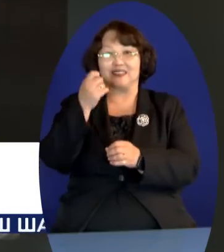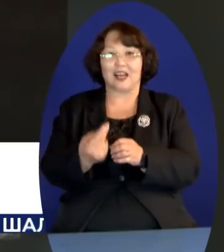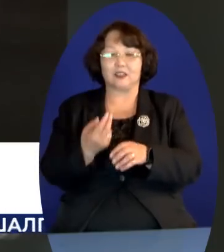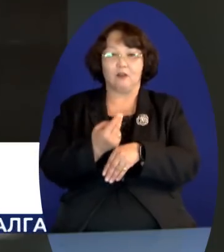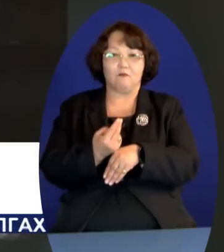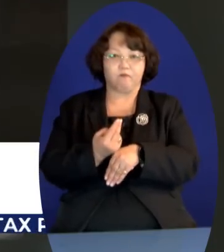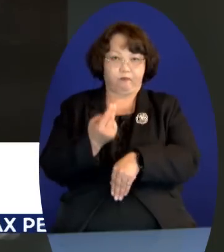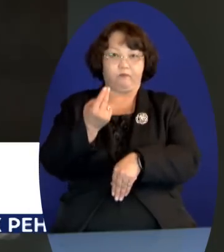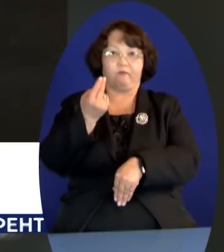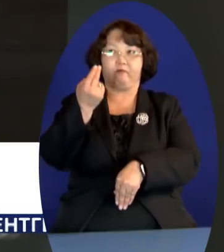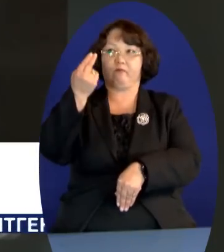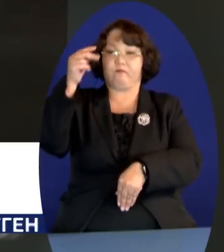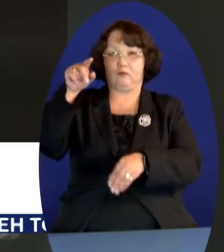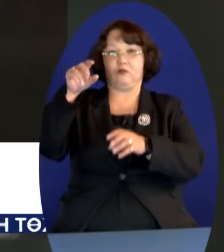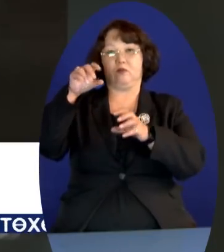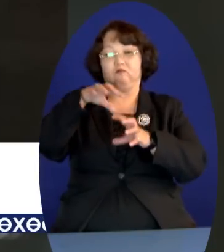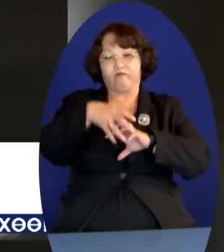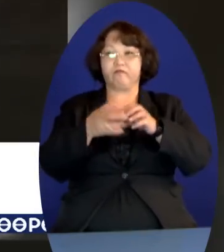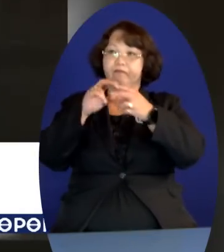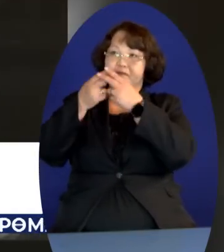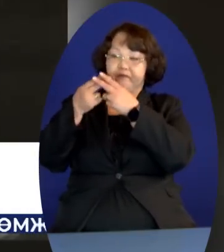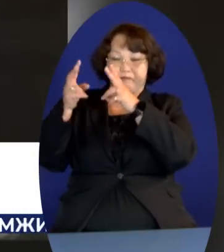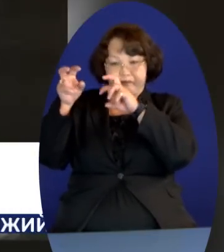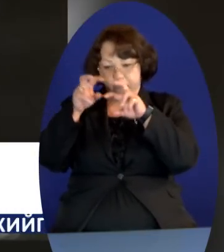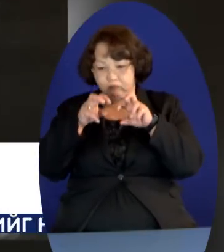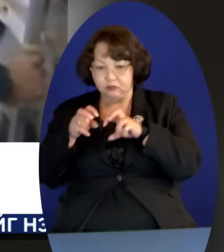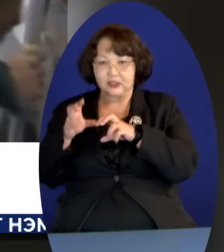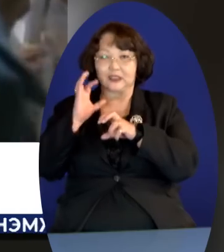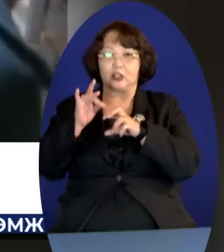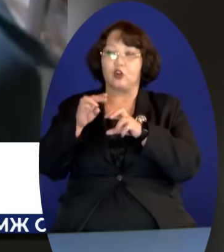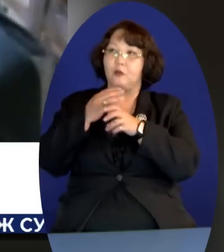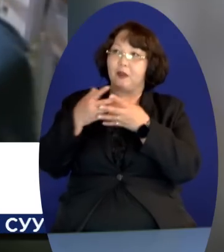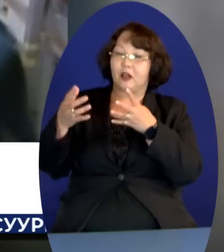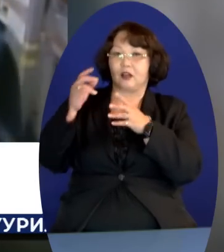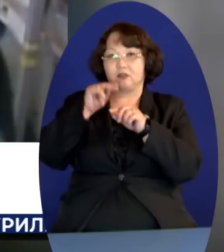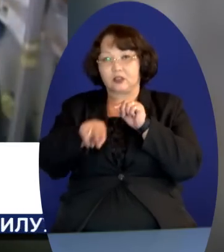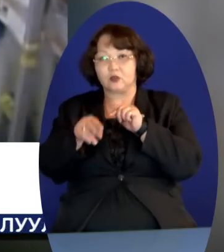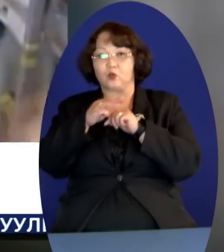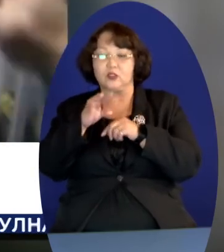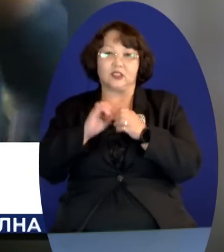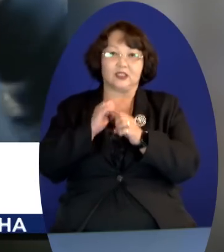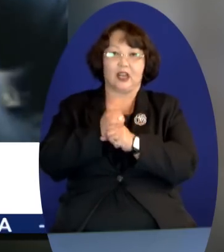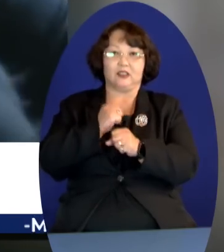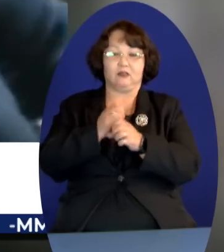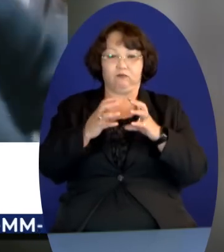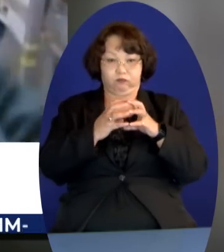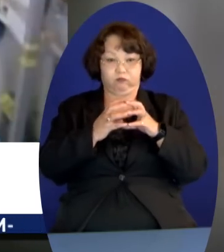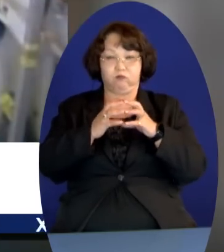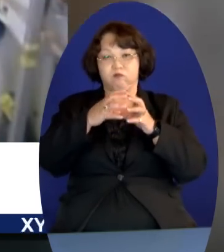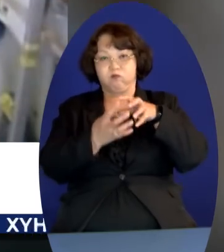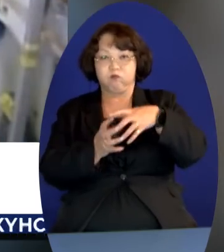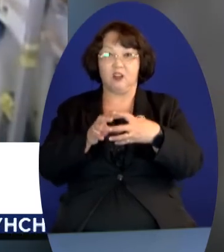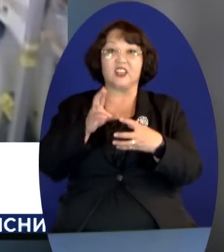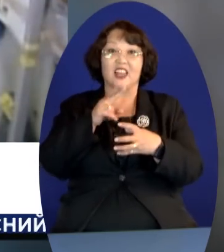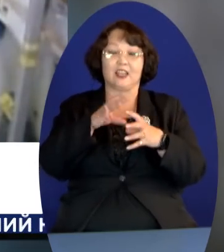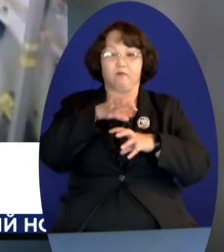орчинд шинжилгээ ухааны судалгаа хийх, ирээдүйд сансар дэлгэх тоног төхөөрөмжийг туршихад ашигладаг. Сансрын тойрог замд байрладаг уг станцад олон